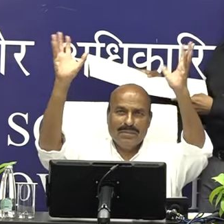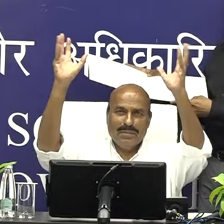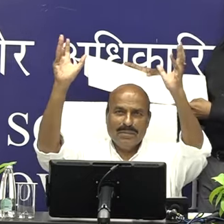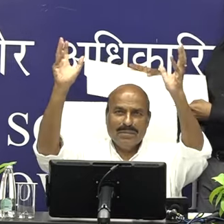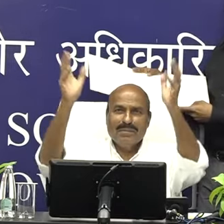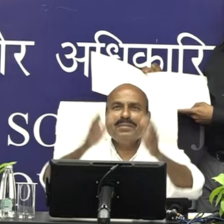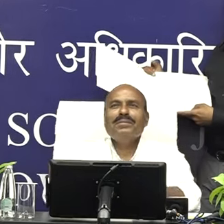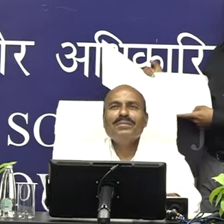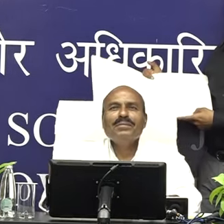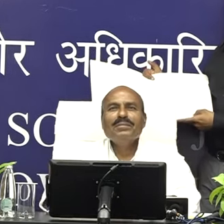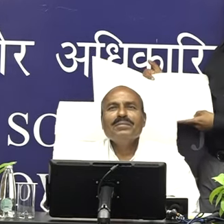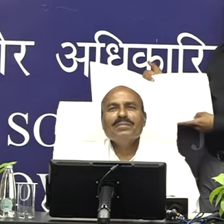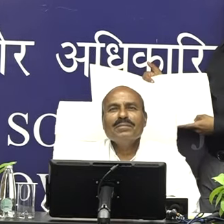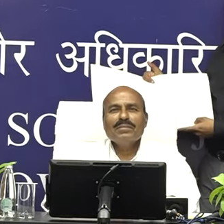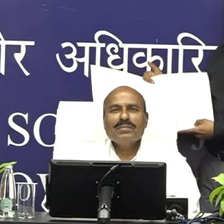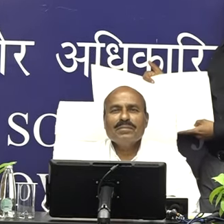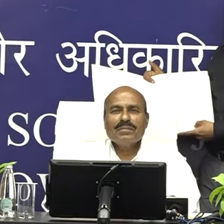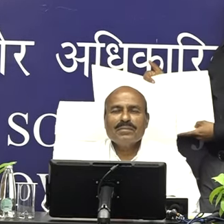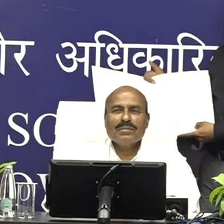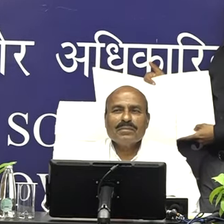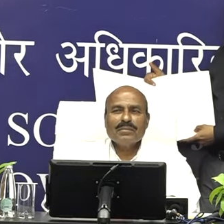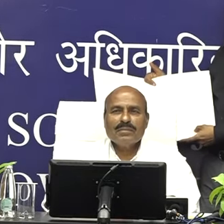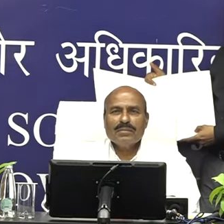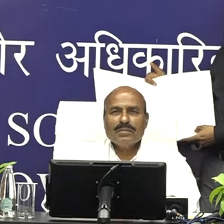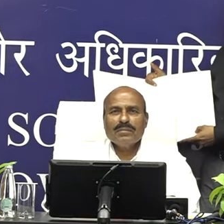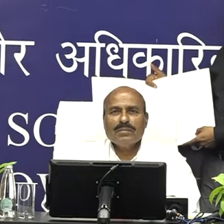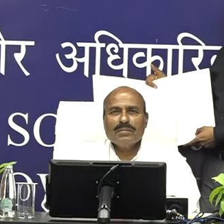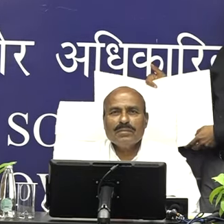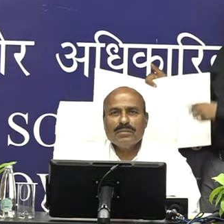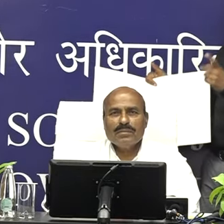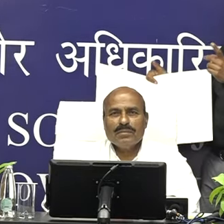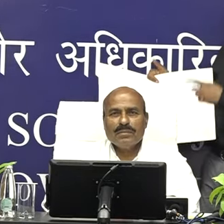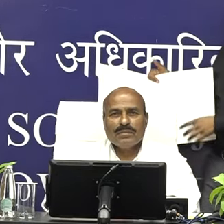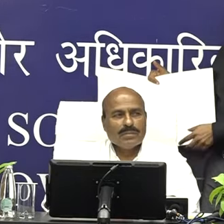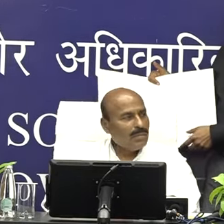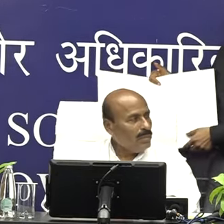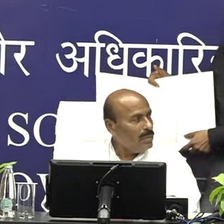द्वारा विकसित पाठ्यक्रम का व्यापक रूप से प्रचार प्रसार करेगा।